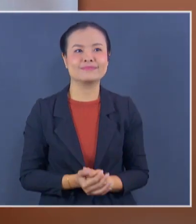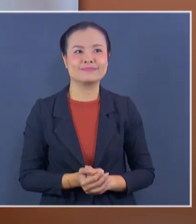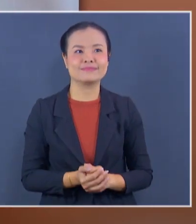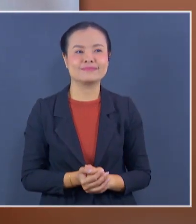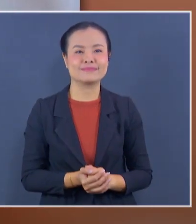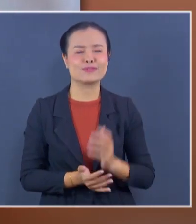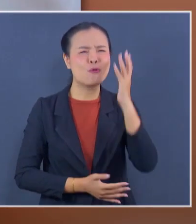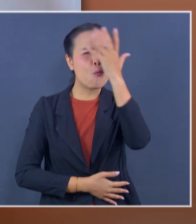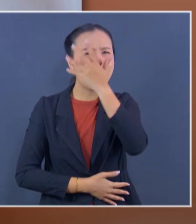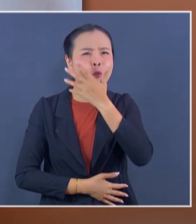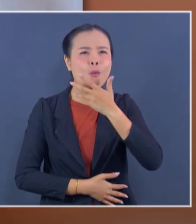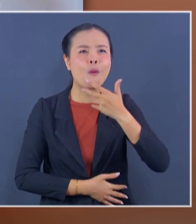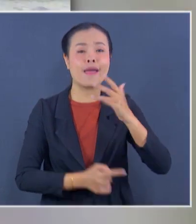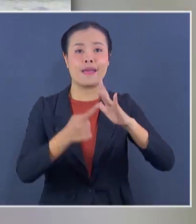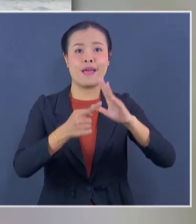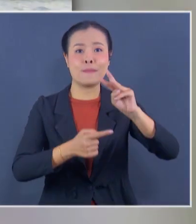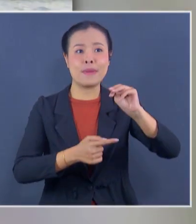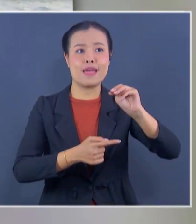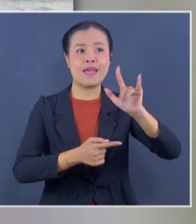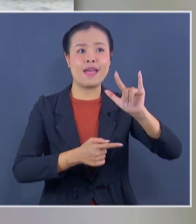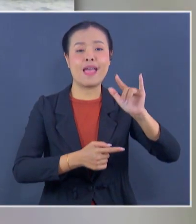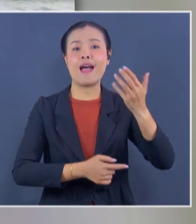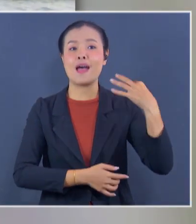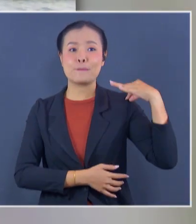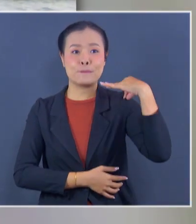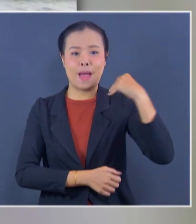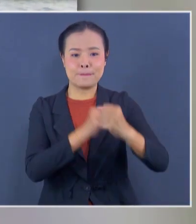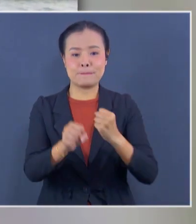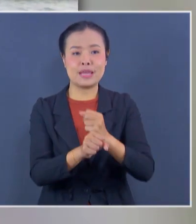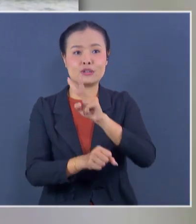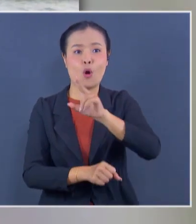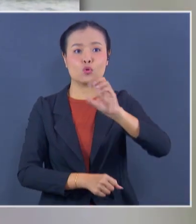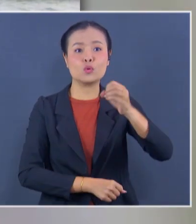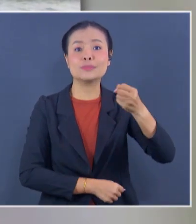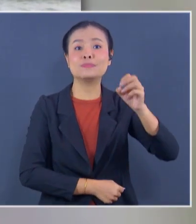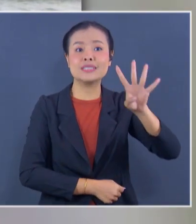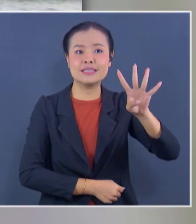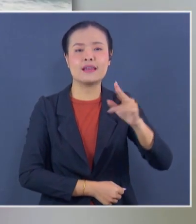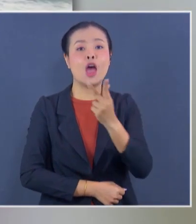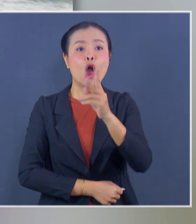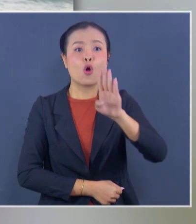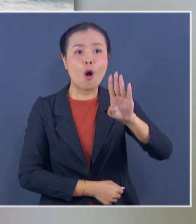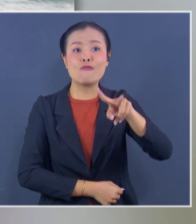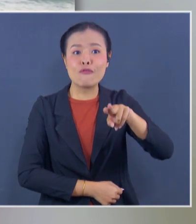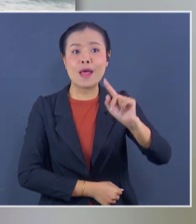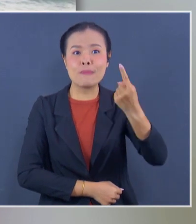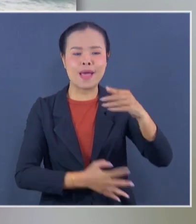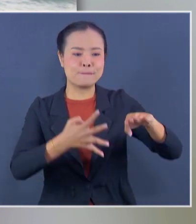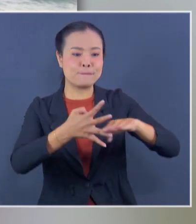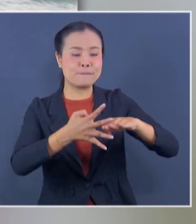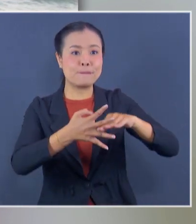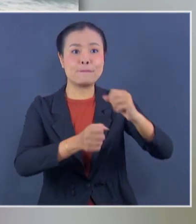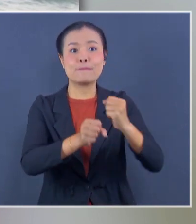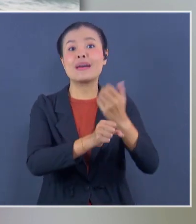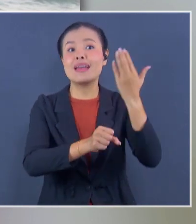หลังจากสาวสวยเมย่านนทวรรณมิสไทยแลนด์เวิลด์2014ได้ออกมาประกาศว่ากำลังคบหากับหนุ่มต่างชาติอีกครั้งเมื่อกลางปีที่แล้วค่ะล่